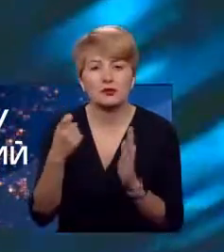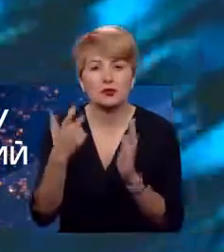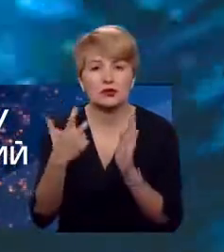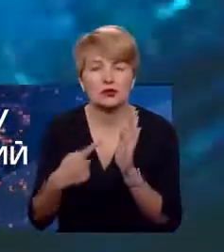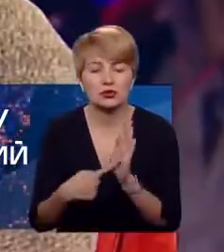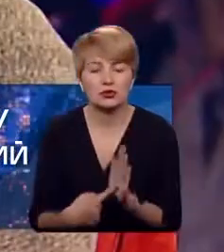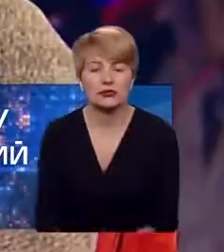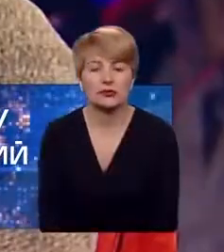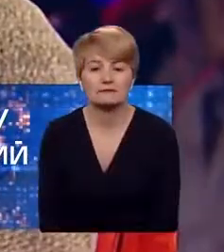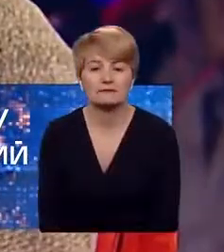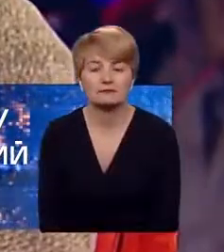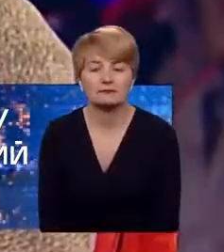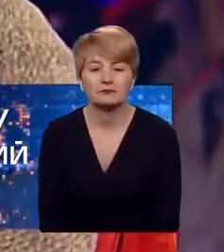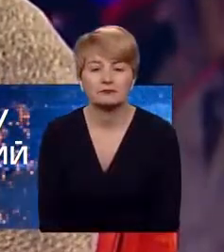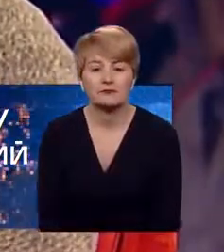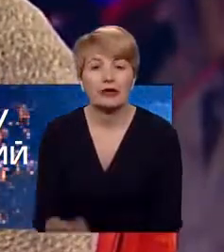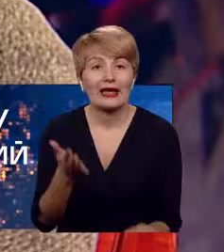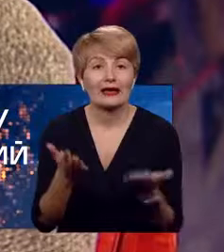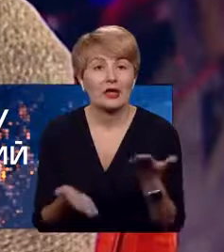Звичайно. Тобто, якщо